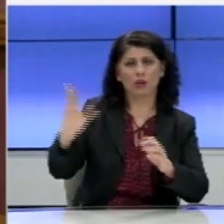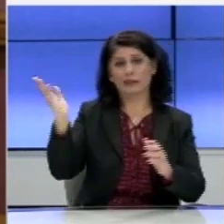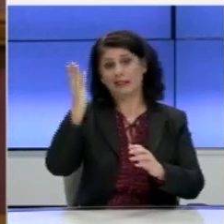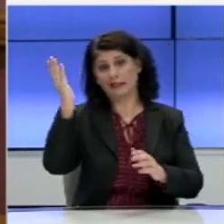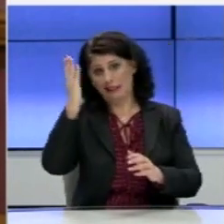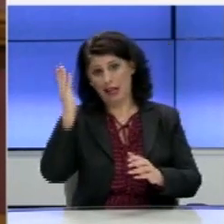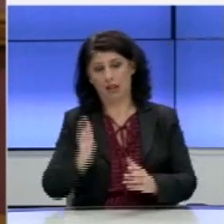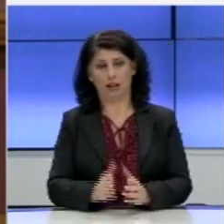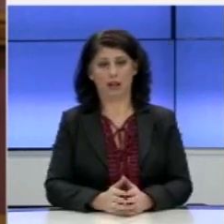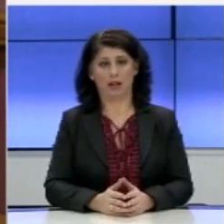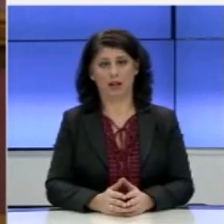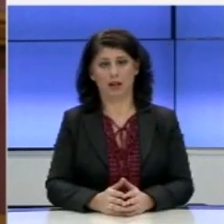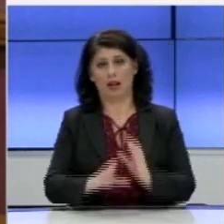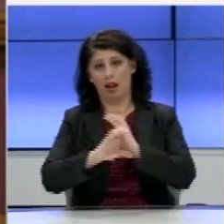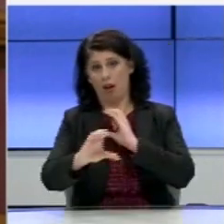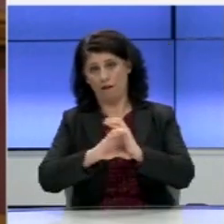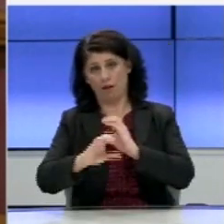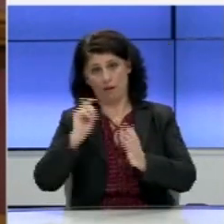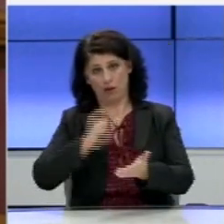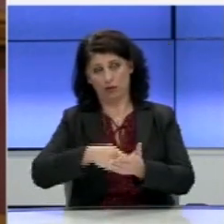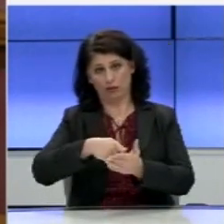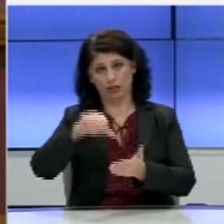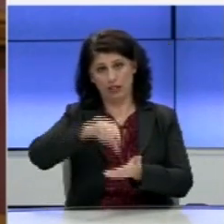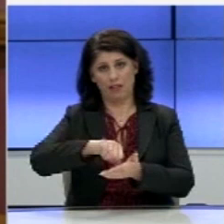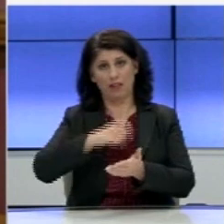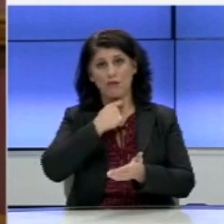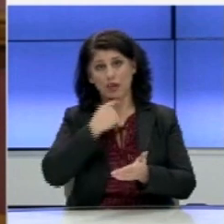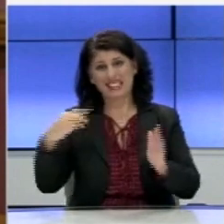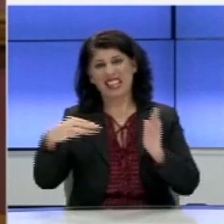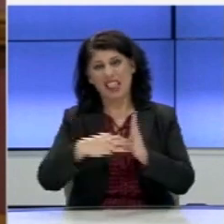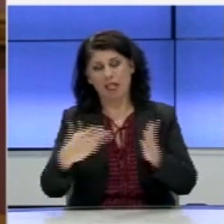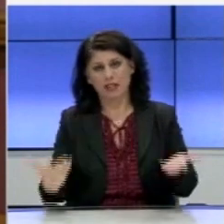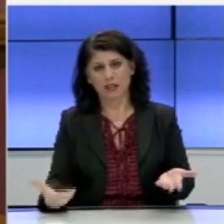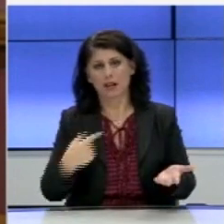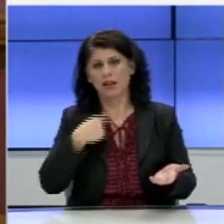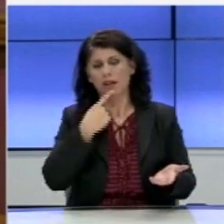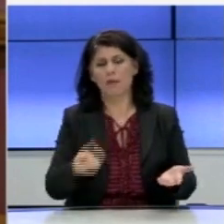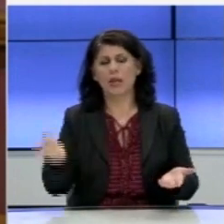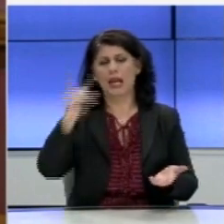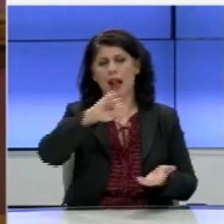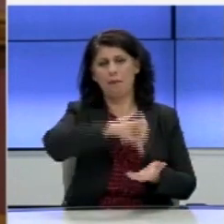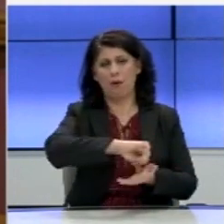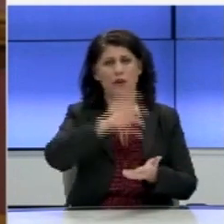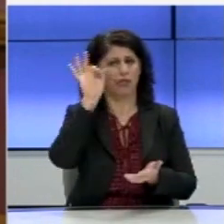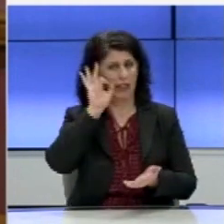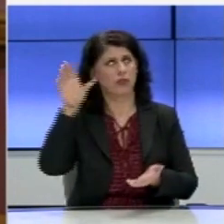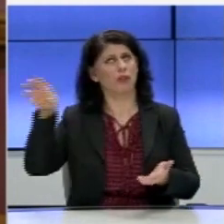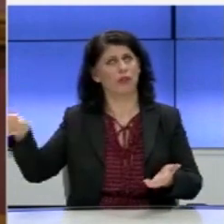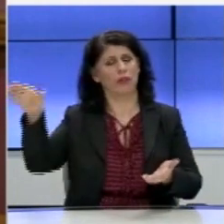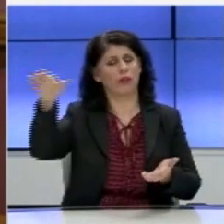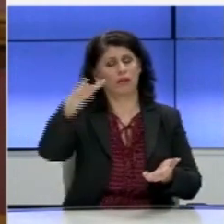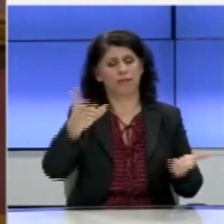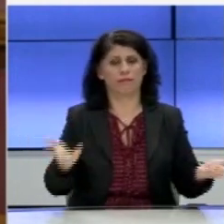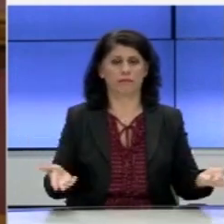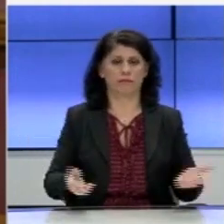μου λεωφορεία που πάρθηκαν στην Αθήνα που χρειάζονται χιλιάδες. Να μην πούμε για τις άλλες πόλεις, Θεσσαλονίκη και ούτε καθεξής.